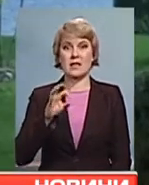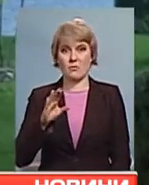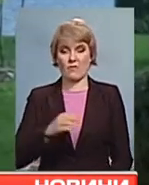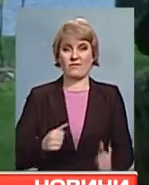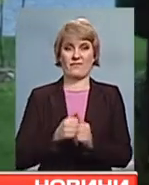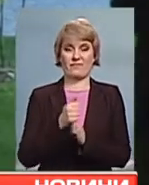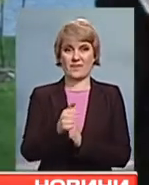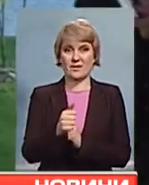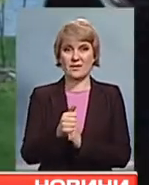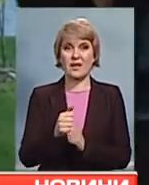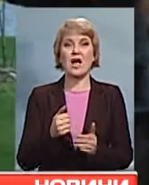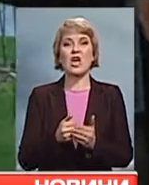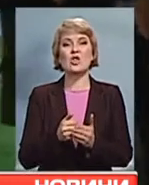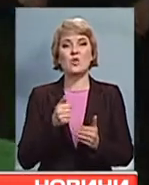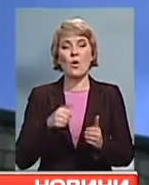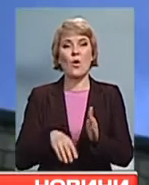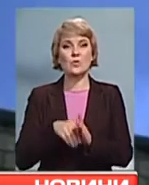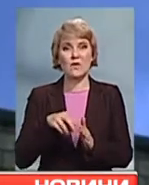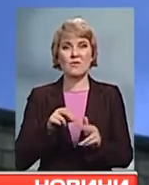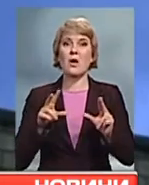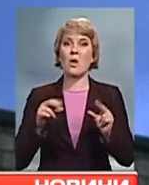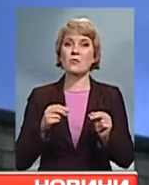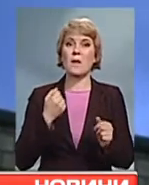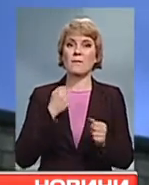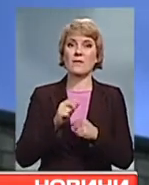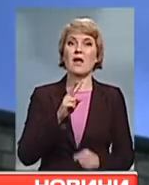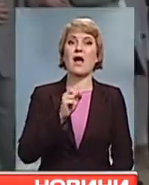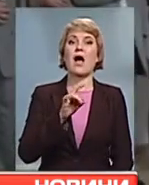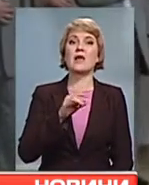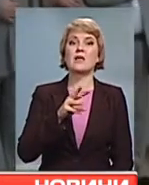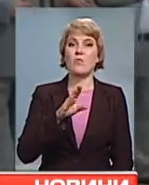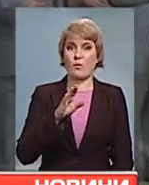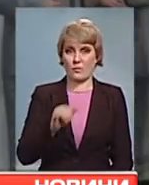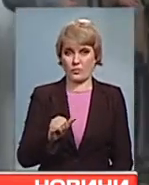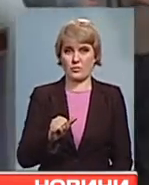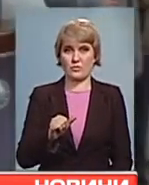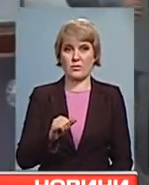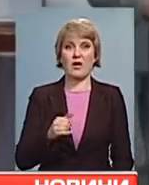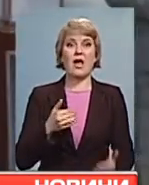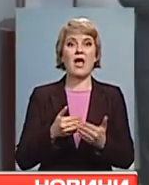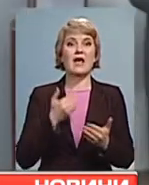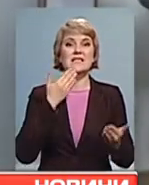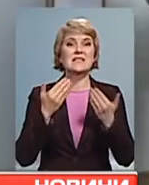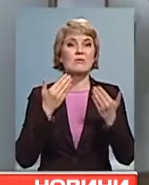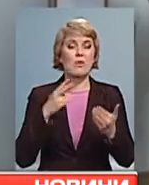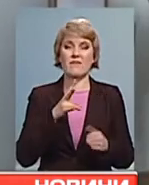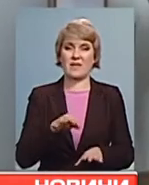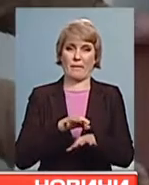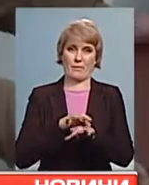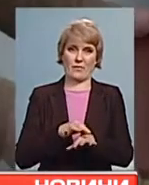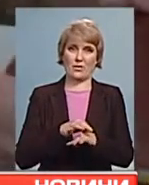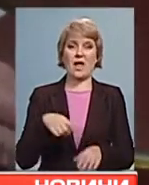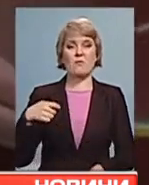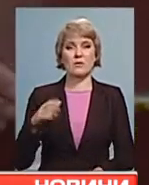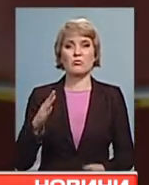Однак задовго до голосування перемогу пророкували саме Карімову. Екзит-полів не проводили, але за даними різних соцопитувань, президент